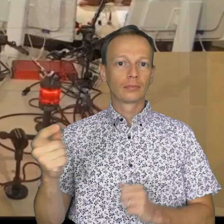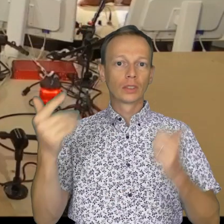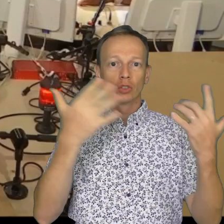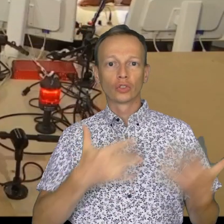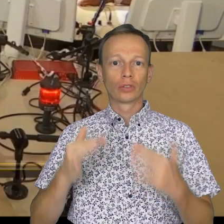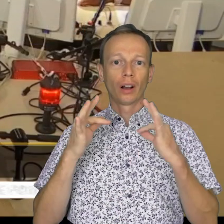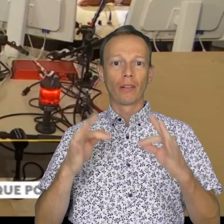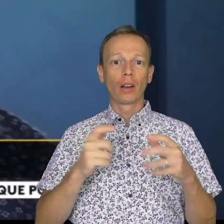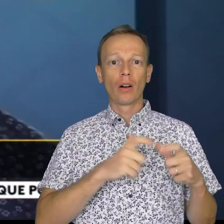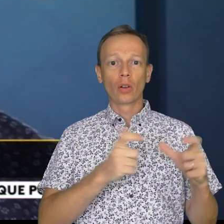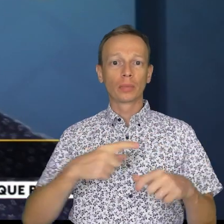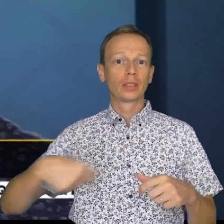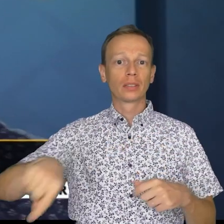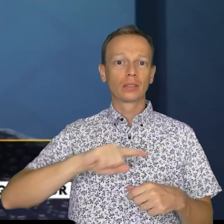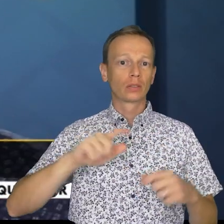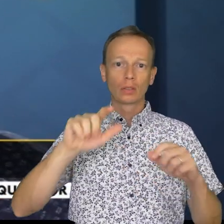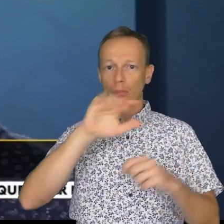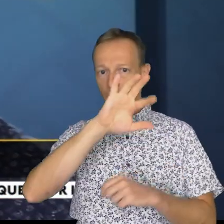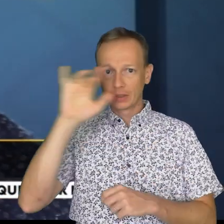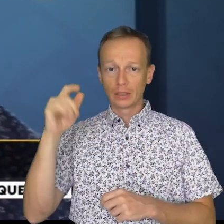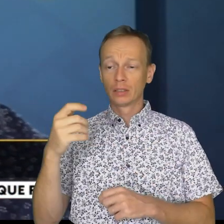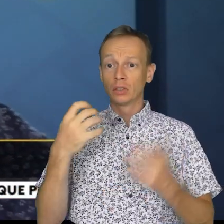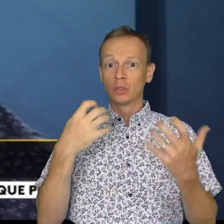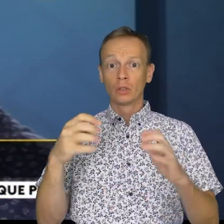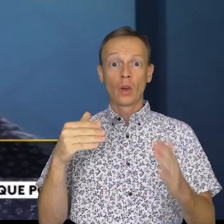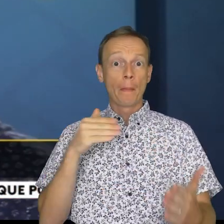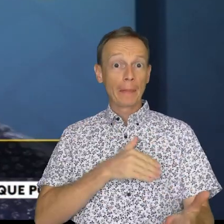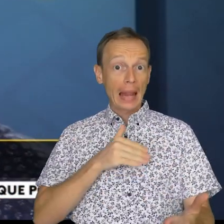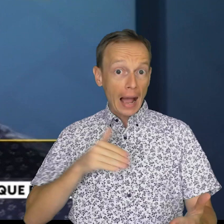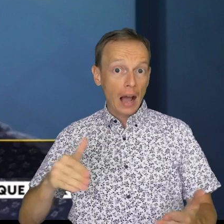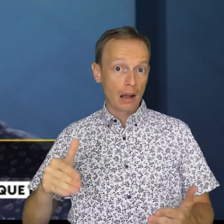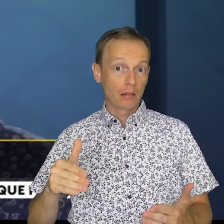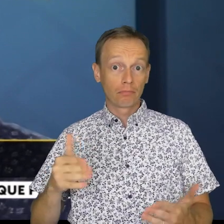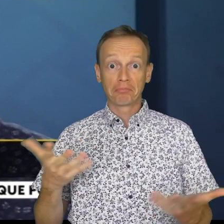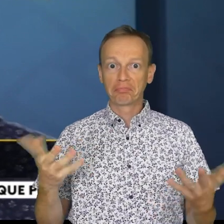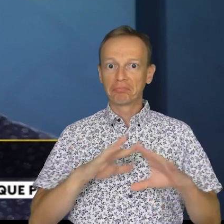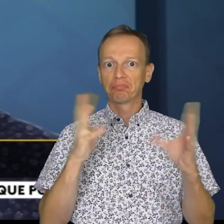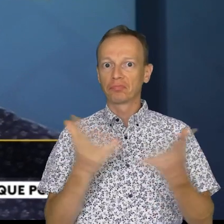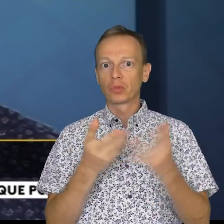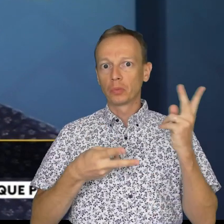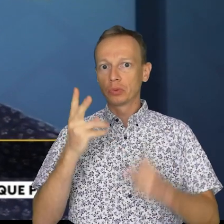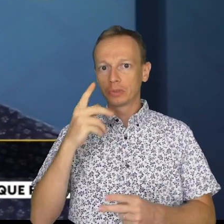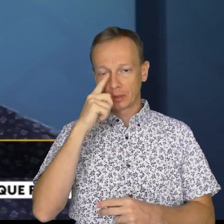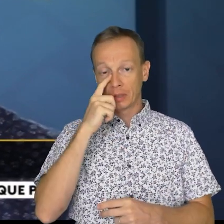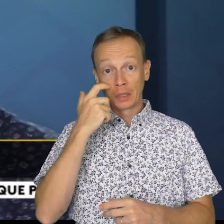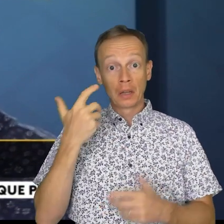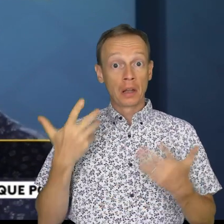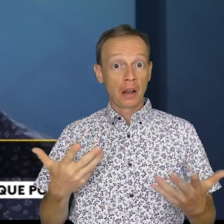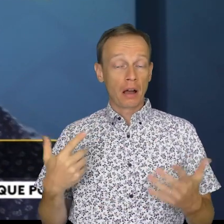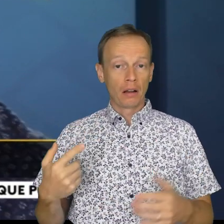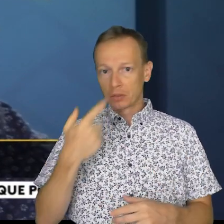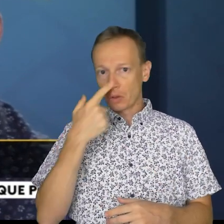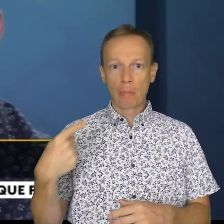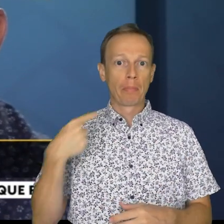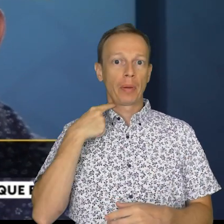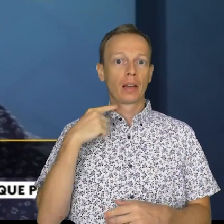que le chiffre d'affaires de toutes les entreprises de Polynésie en 2019, c'est plus de 900 milliards. 900 milliards. On est